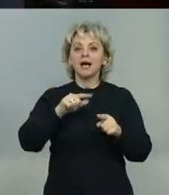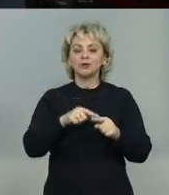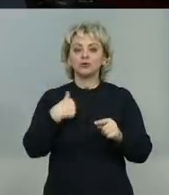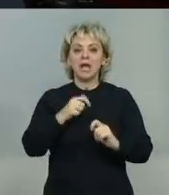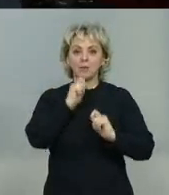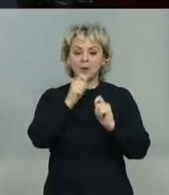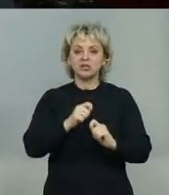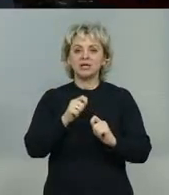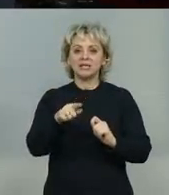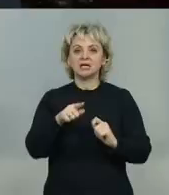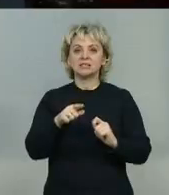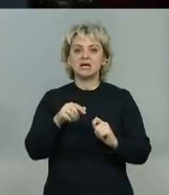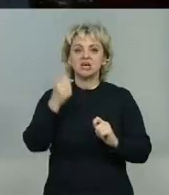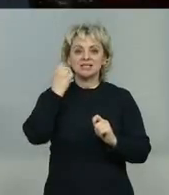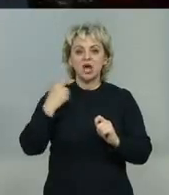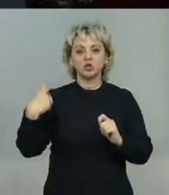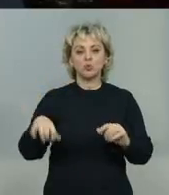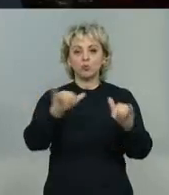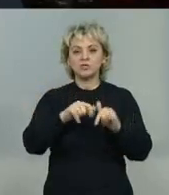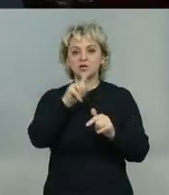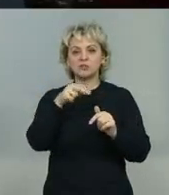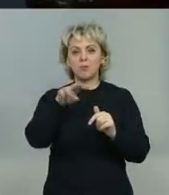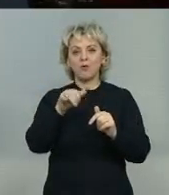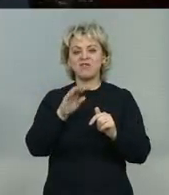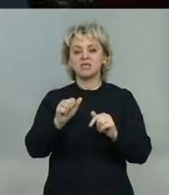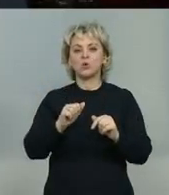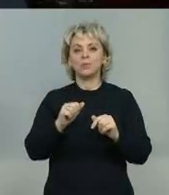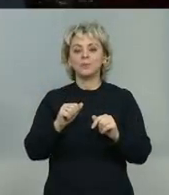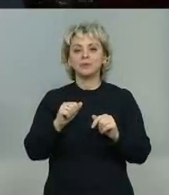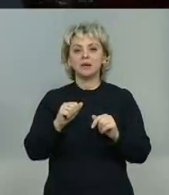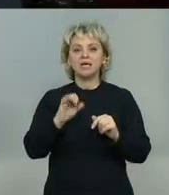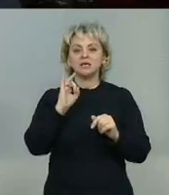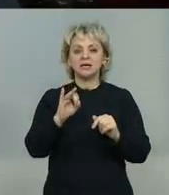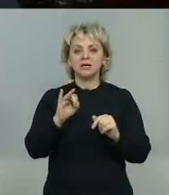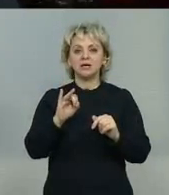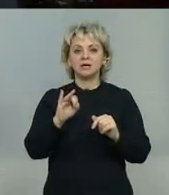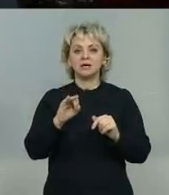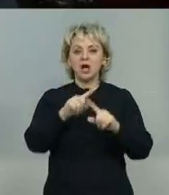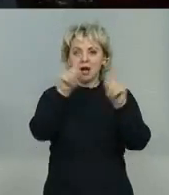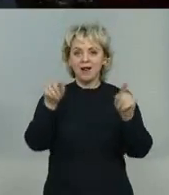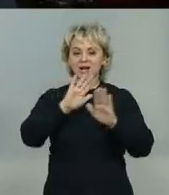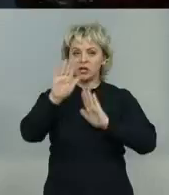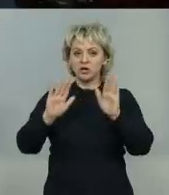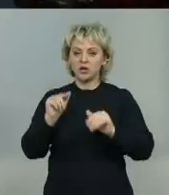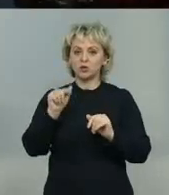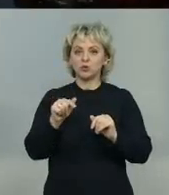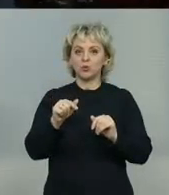я подарил Старочеркасскому музею-заповеднику. И галерею,